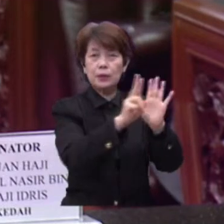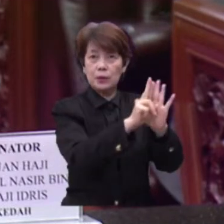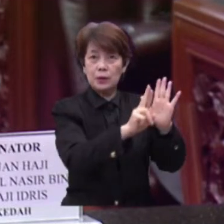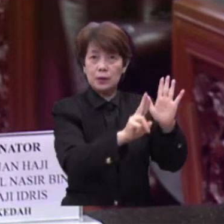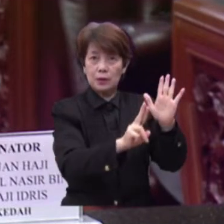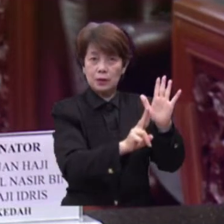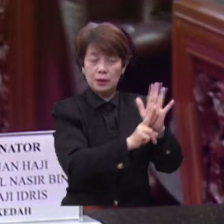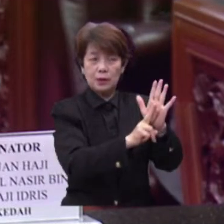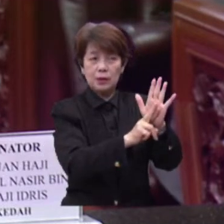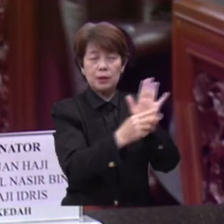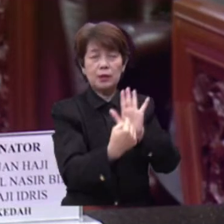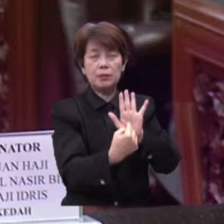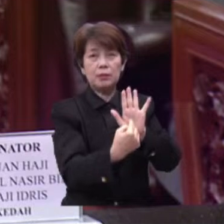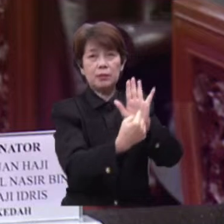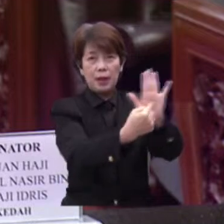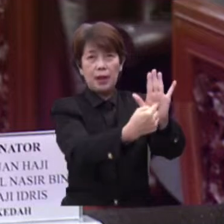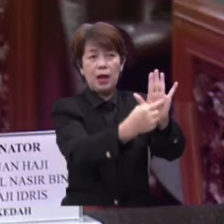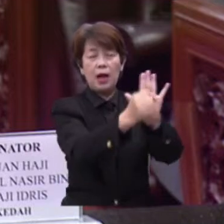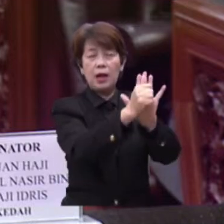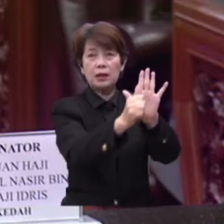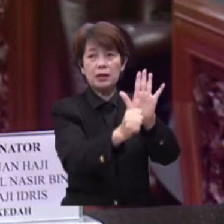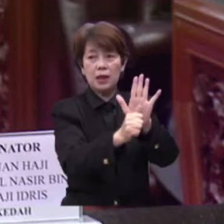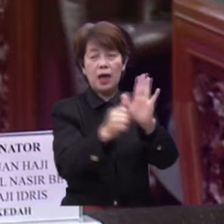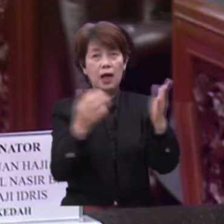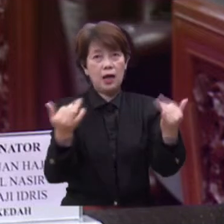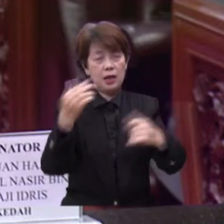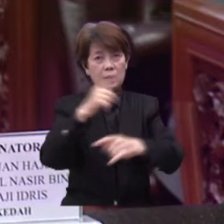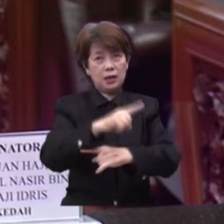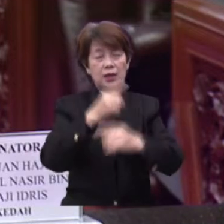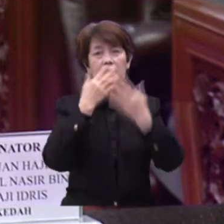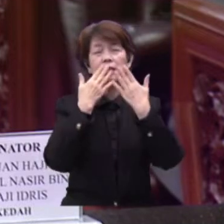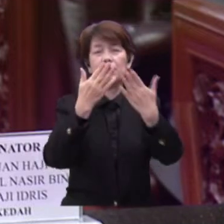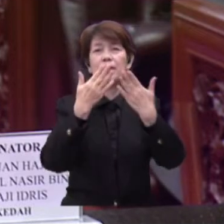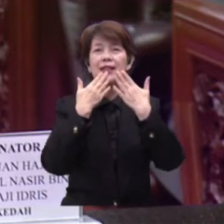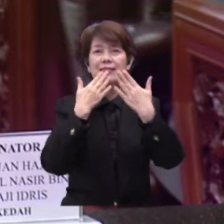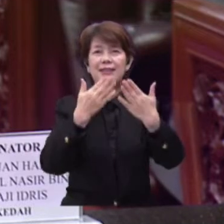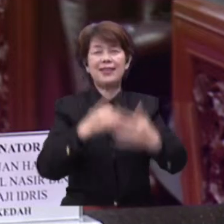dibentangkan pindahkan ke data yang dibentangkan pada hari ini